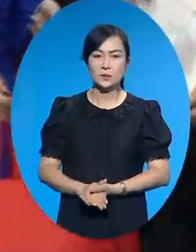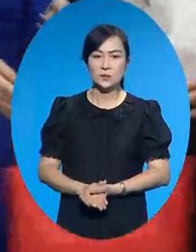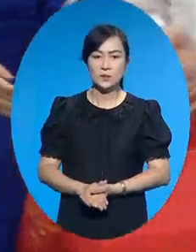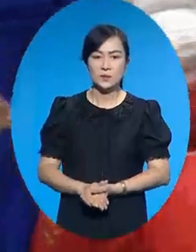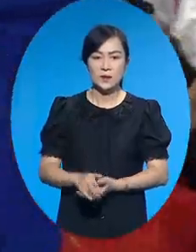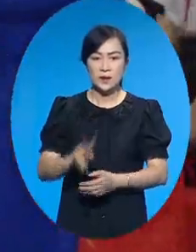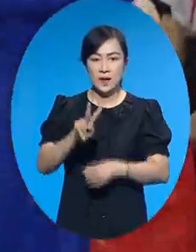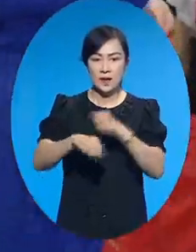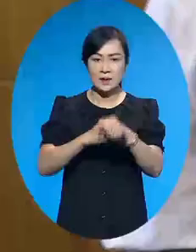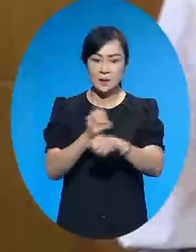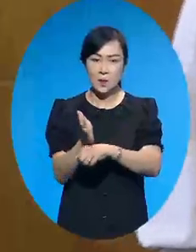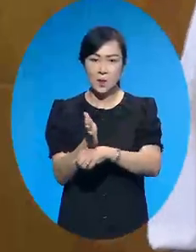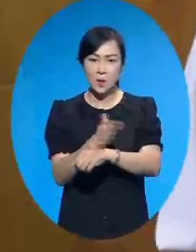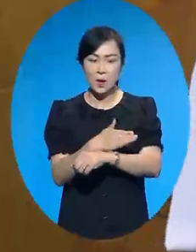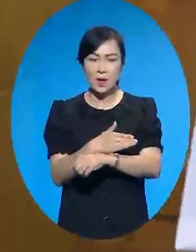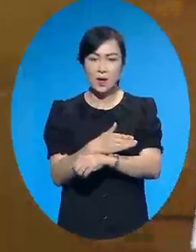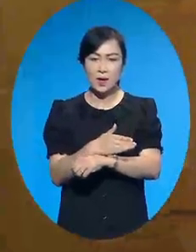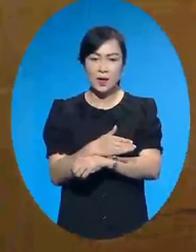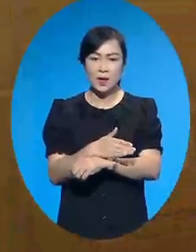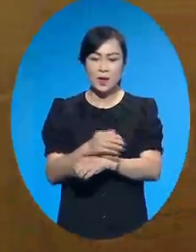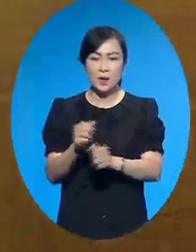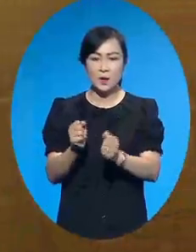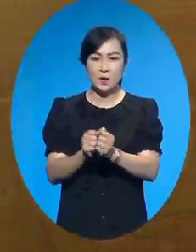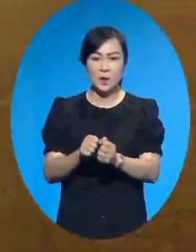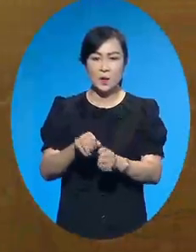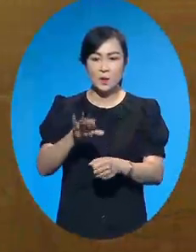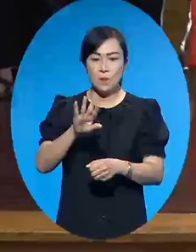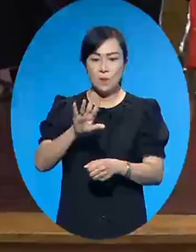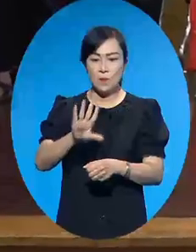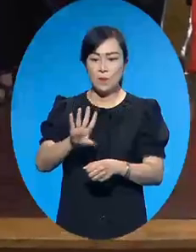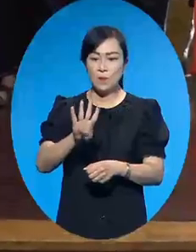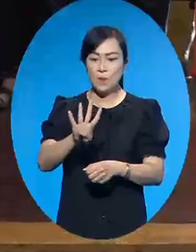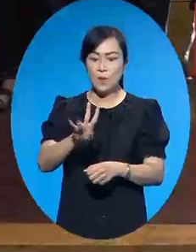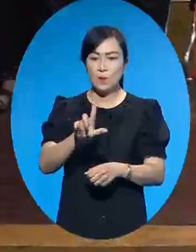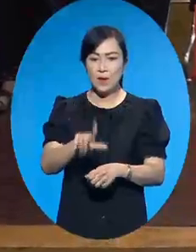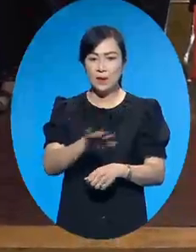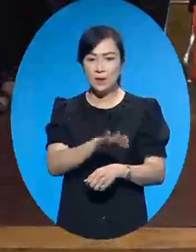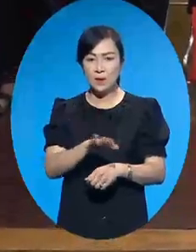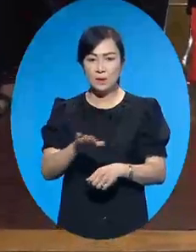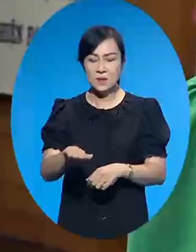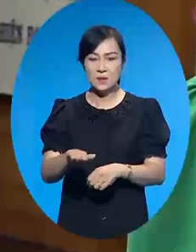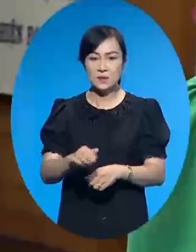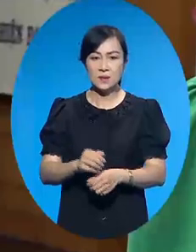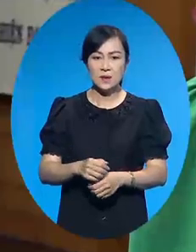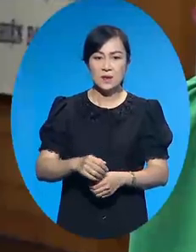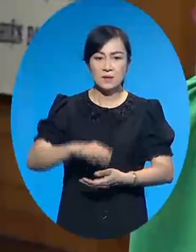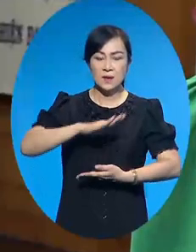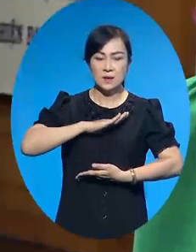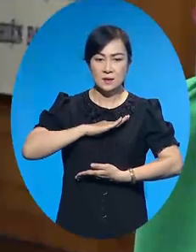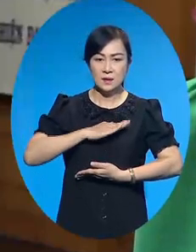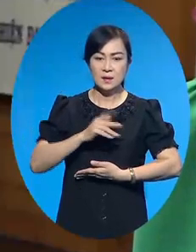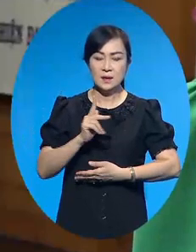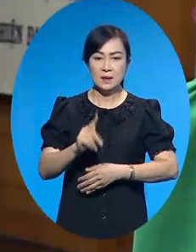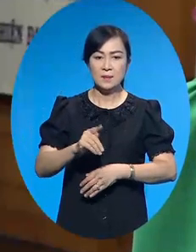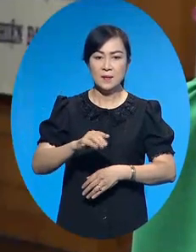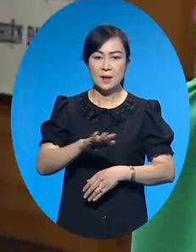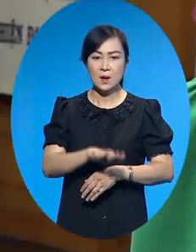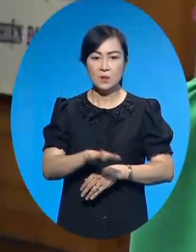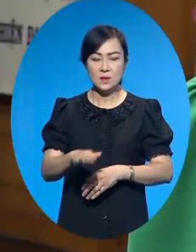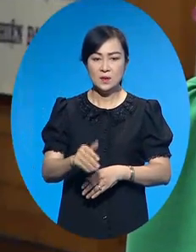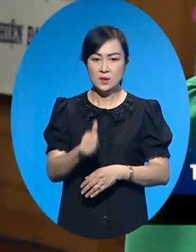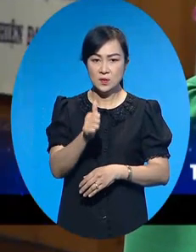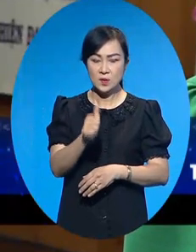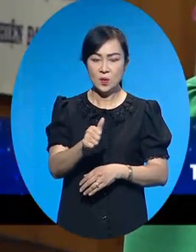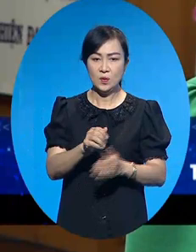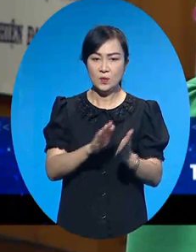Trong 2 năm vừa qua thì tổng công ty đã đồng hành cùng 47 học sinh, đặc biệt là khen thưởng kịp thời cho các cháu có học sinh giỏi,